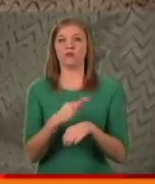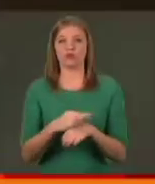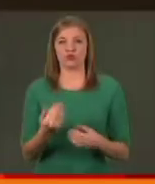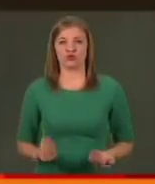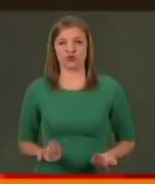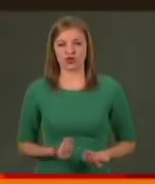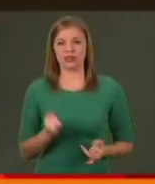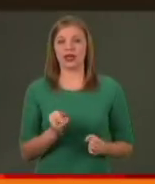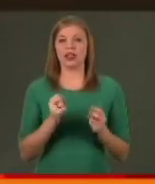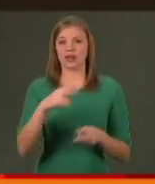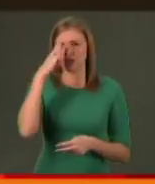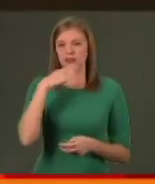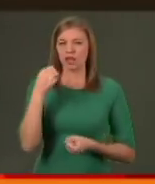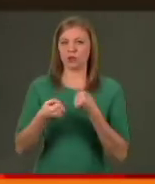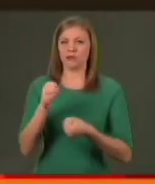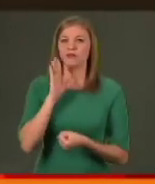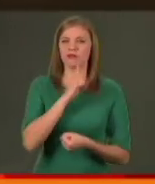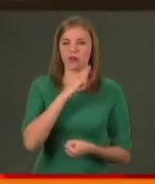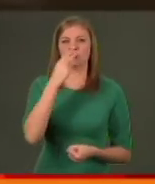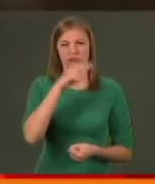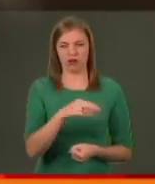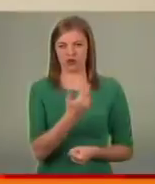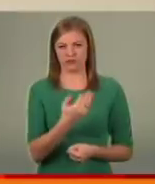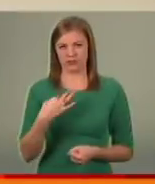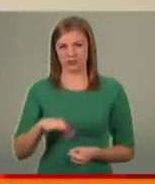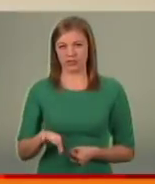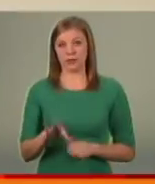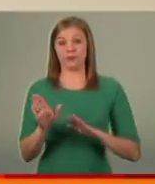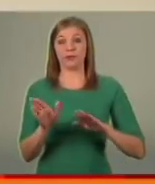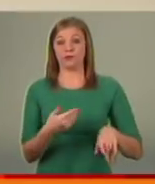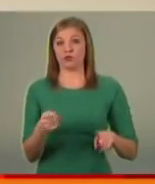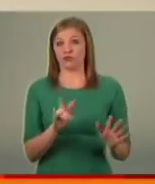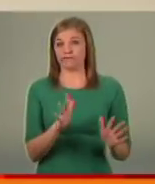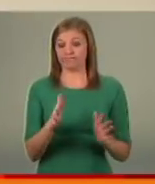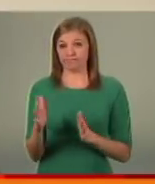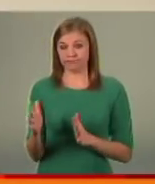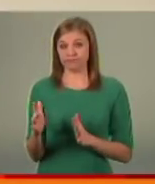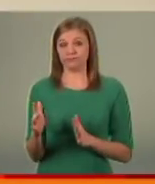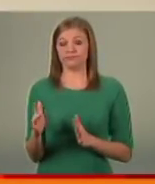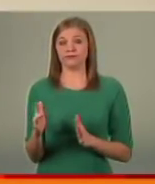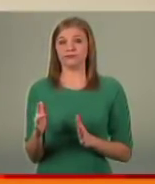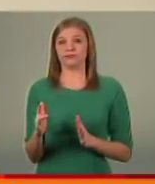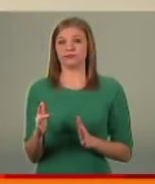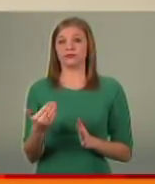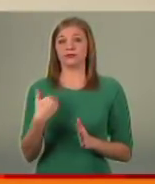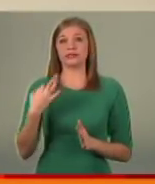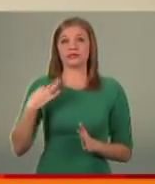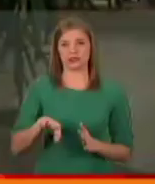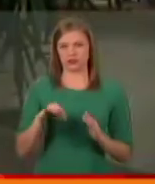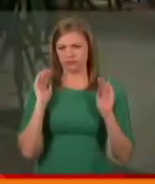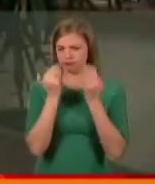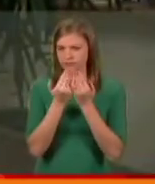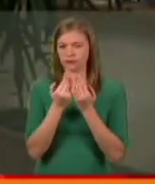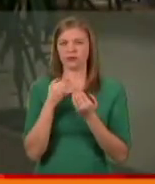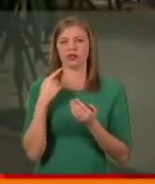життя, як тато бив маму, бачив її син. Після того, що відбувалося, мой сын замкнулся,